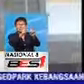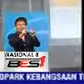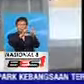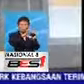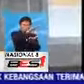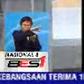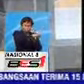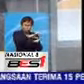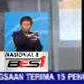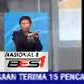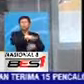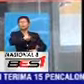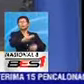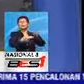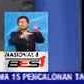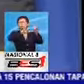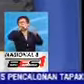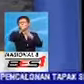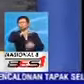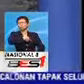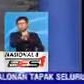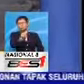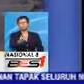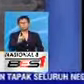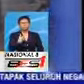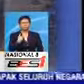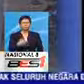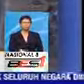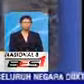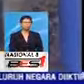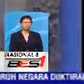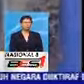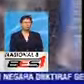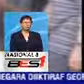kerugian dianggarkan hampir RM1 juta.